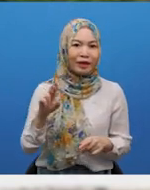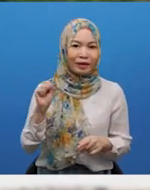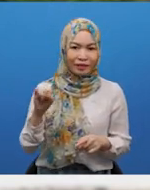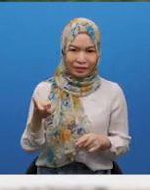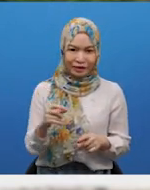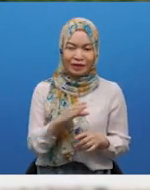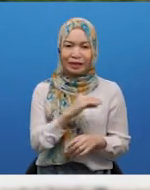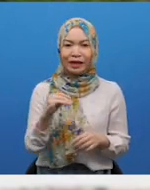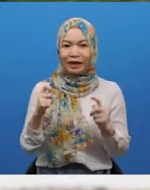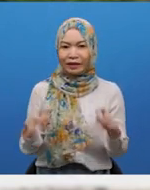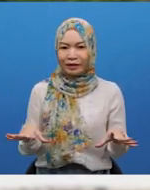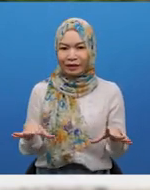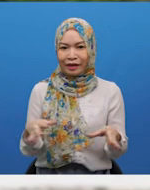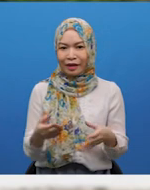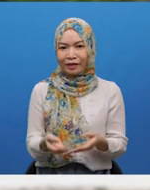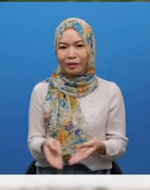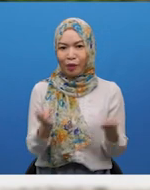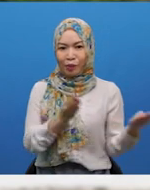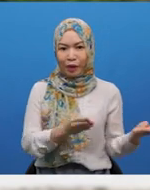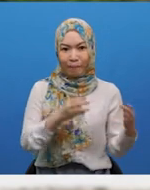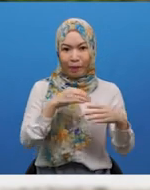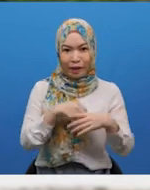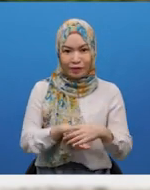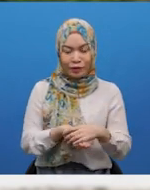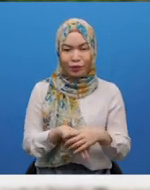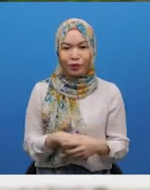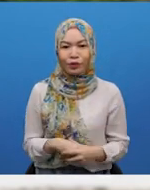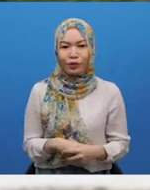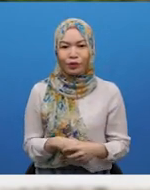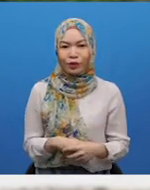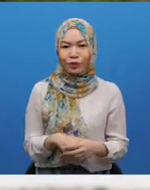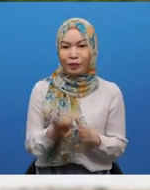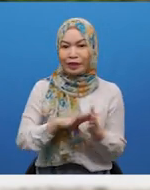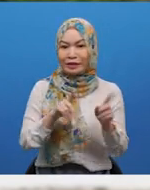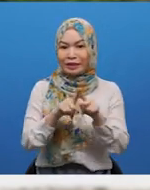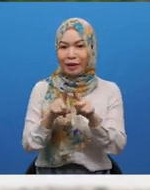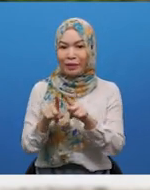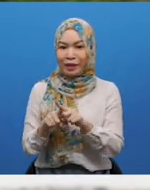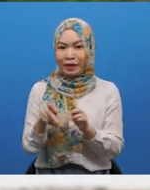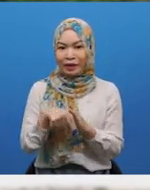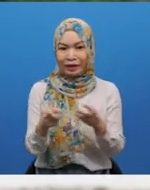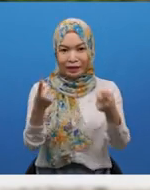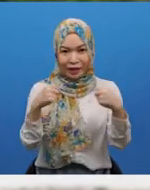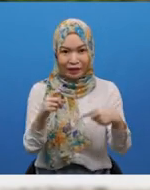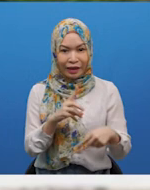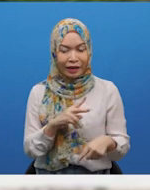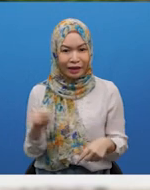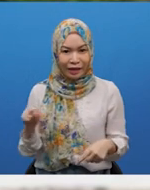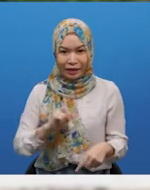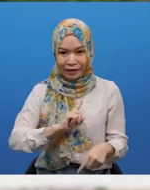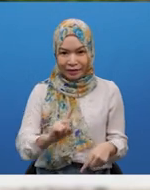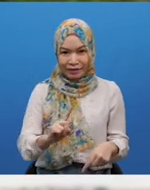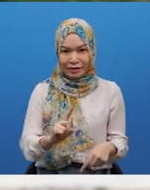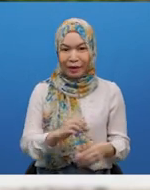dibawa masuk ke Nusantara bersama-sama dengan kedatangan Islam. Syair telah